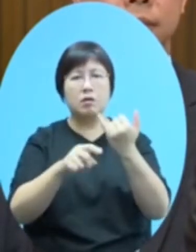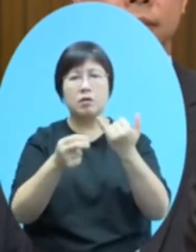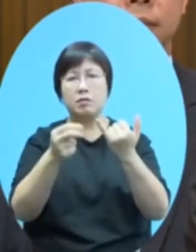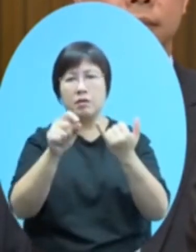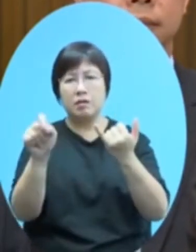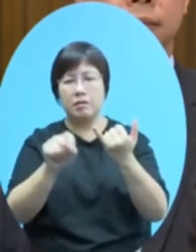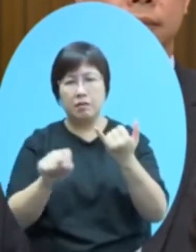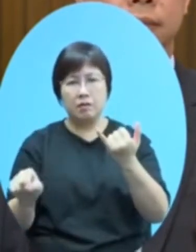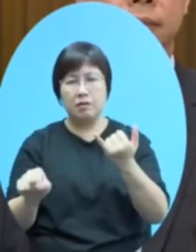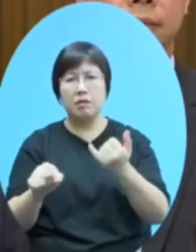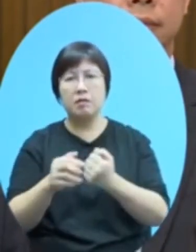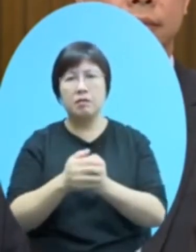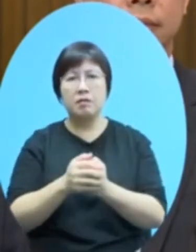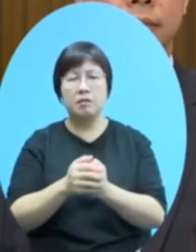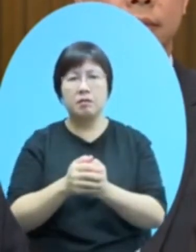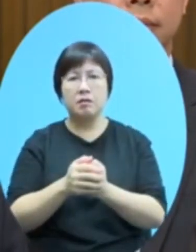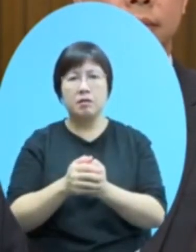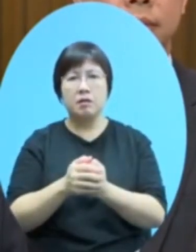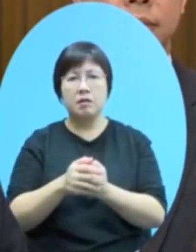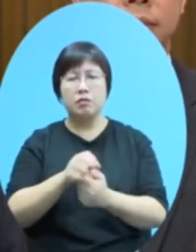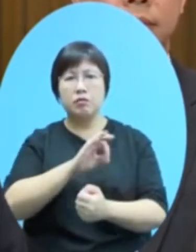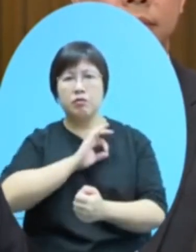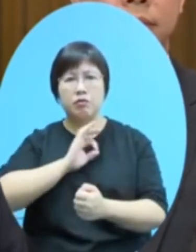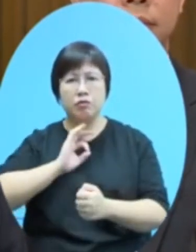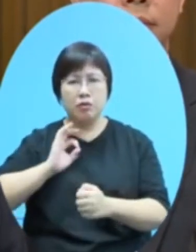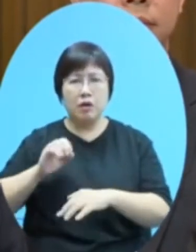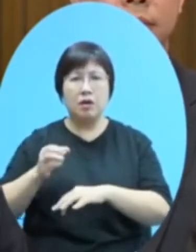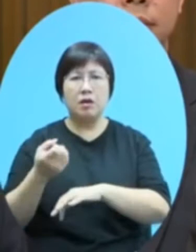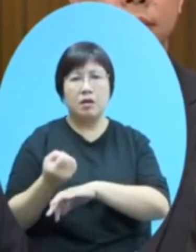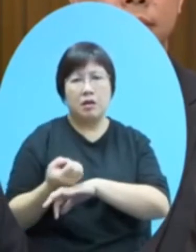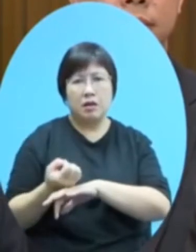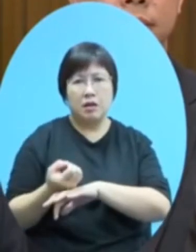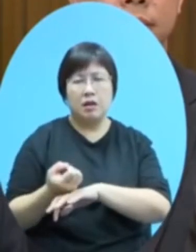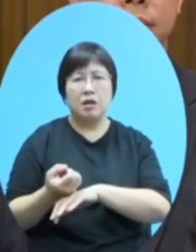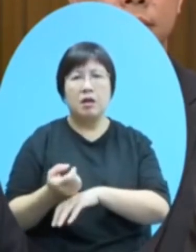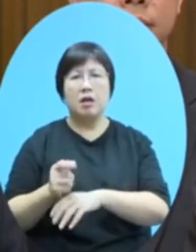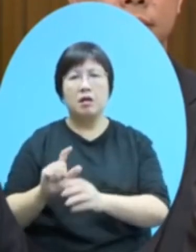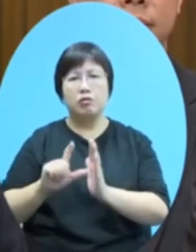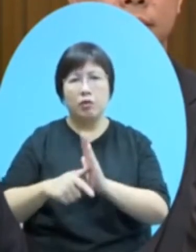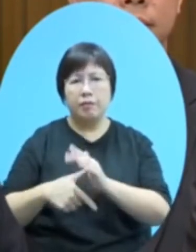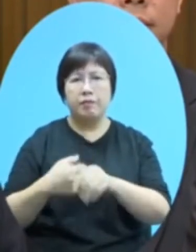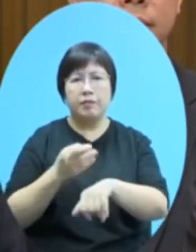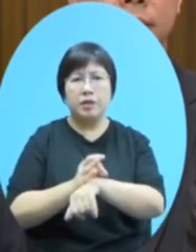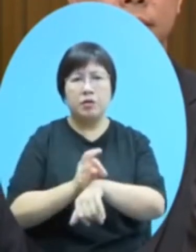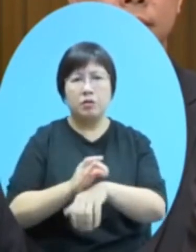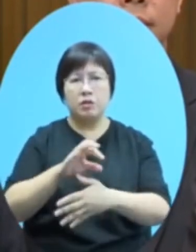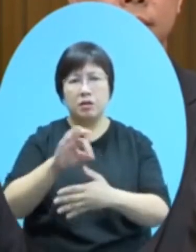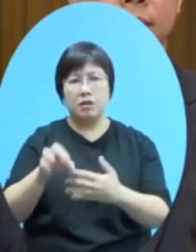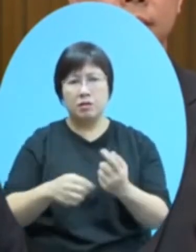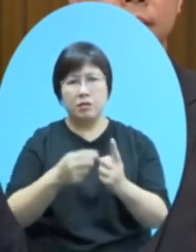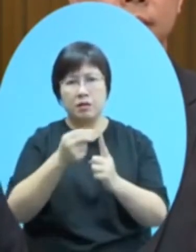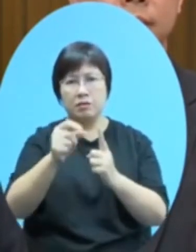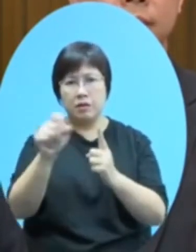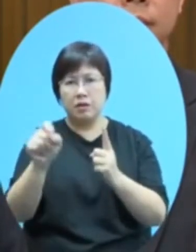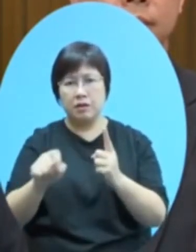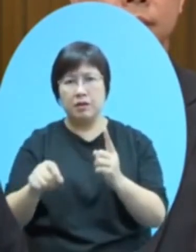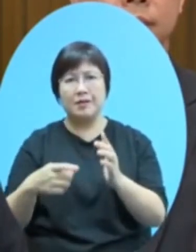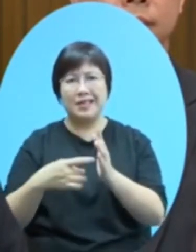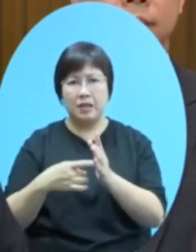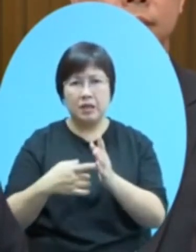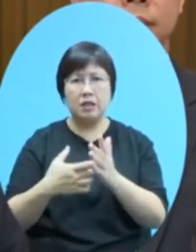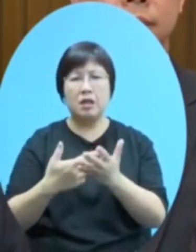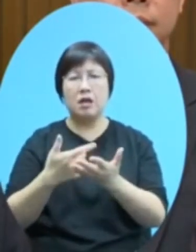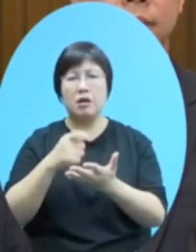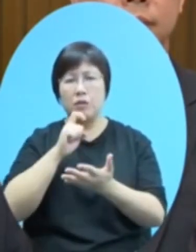6.7%，其中珠寶首飾鐘錶是下跌17%，而電器和一些內